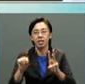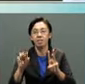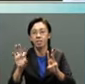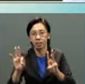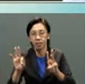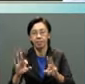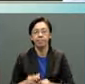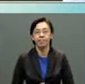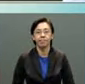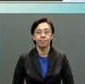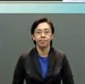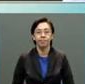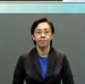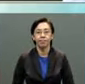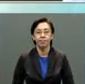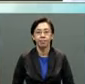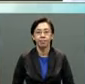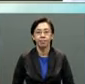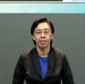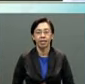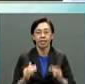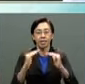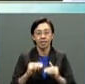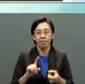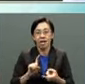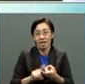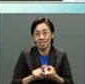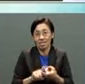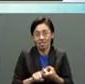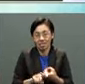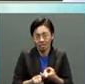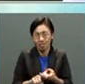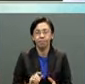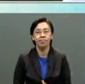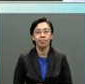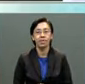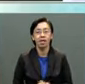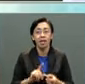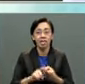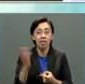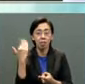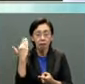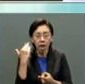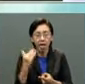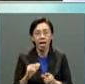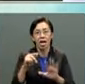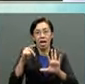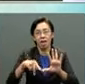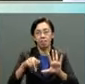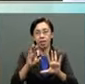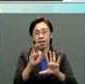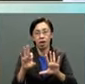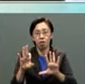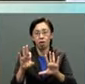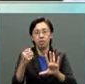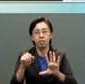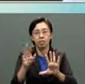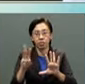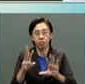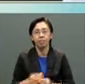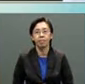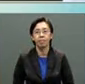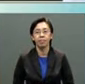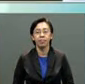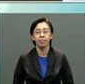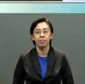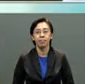6,329 รายนะครับแล้วก็ถัดมาคือรัสเซียครับก็คือเจอเมื่อวานนี้ 5,966 ราย